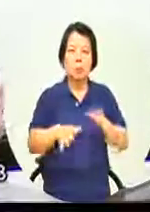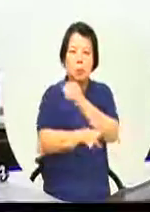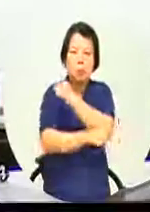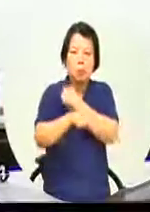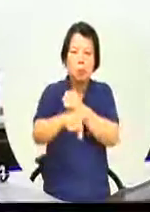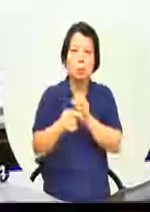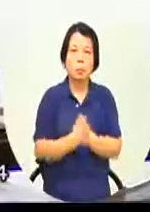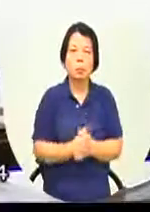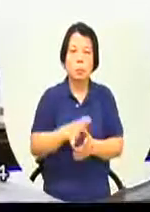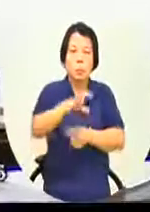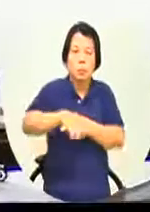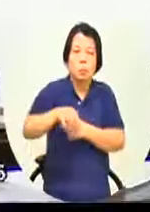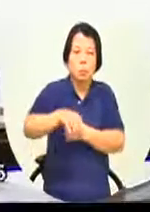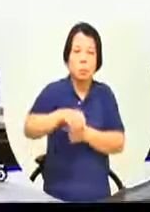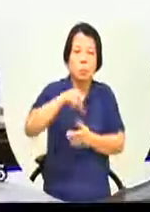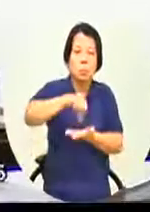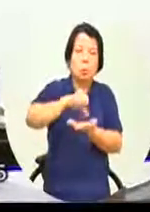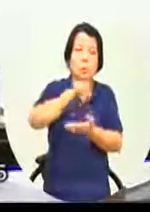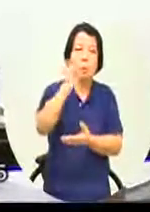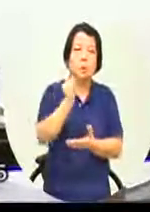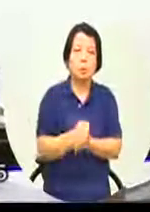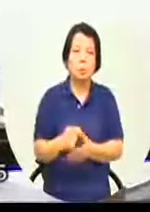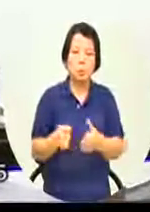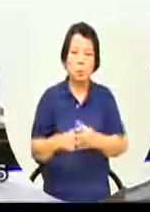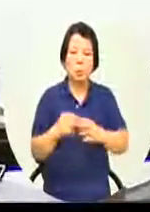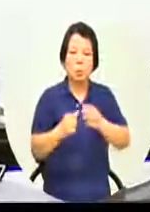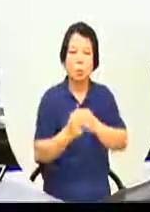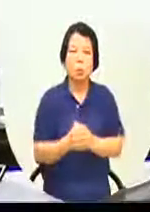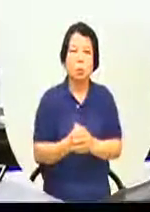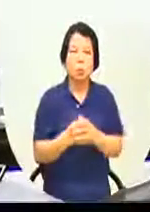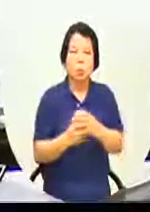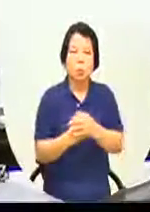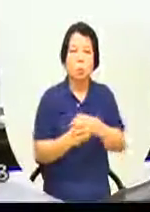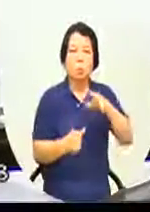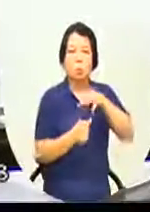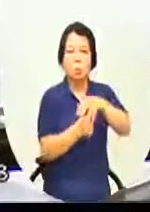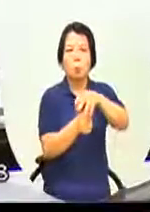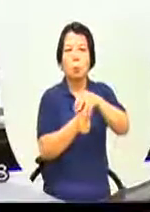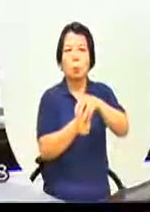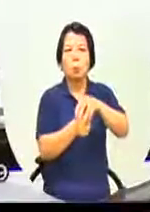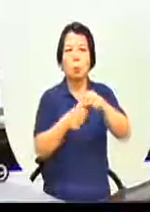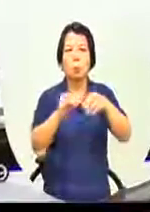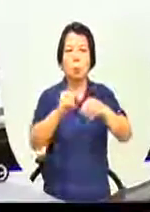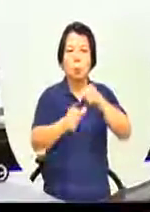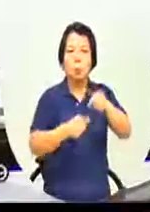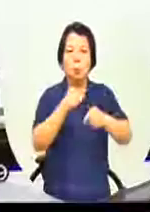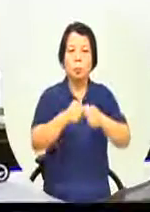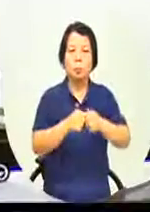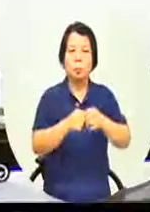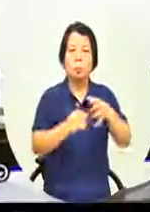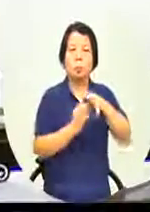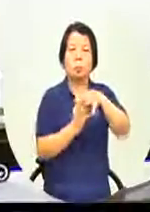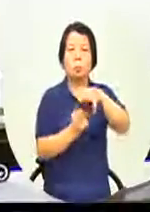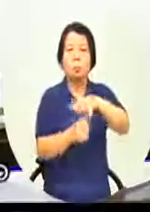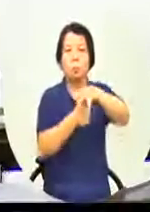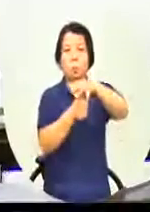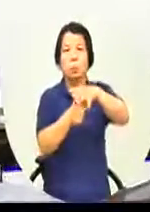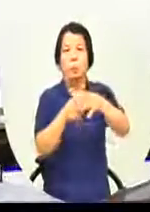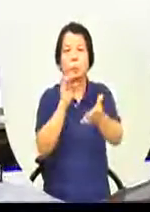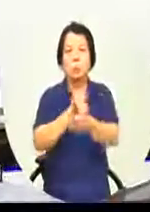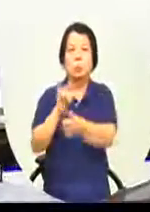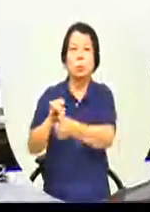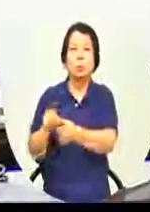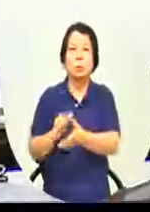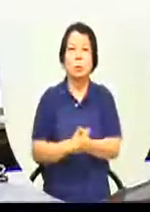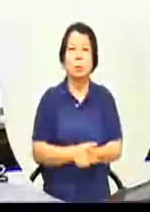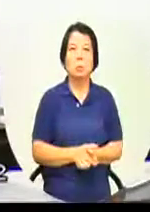什么农作物都不能种，只能种菇，甚至用菇是用万年菇来骗农业，真的来检查的时候再把菇给插